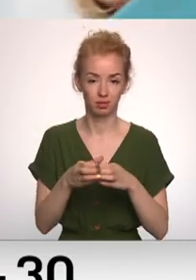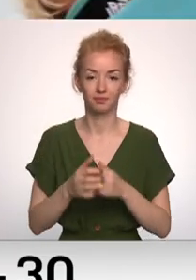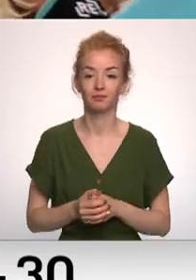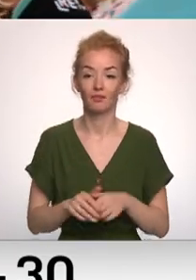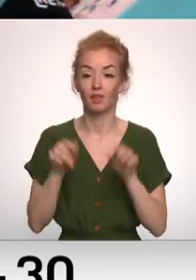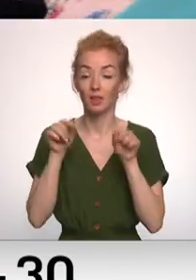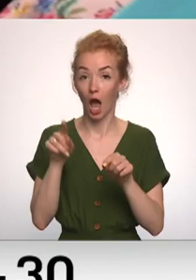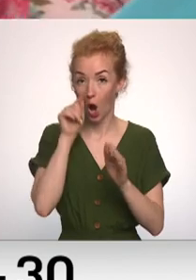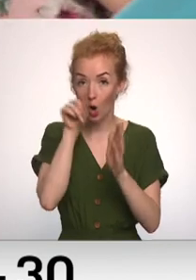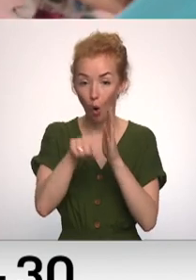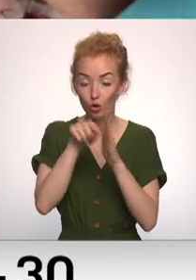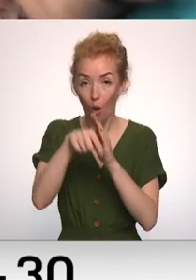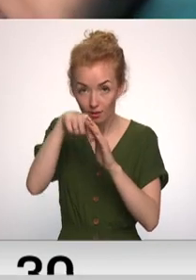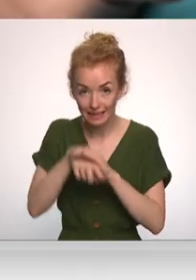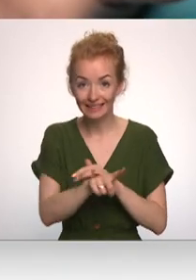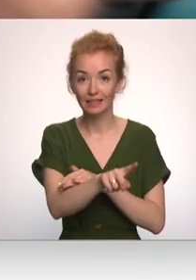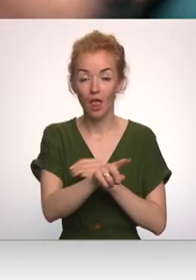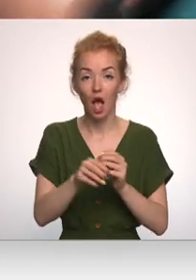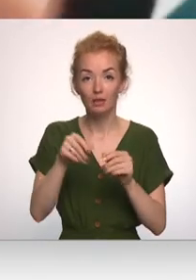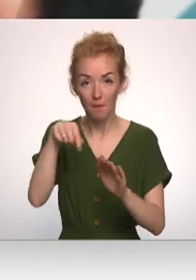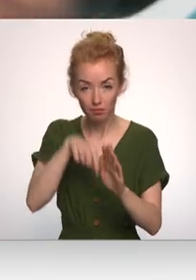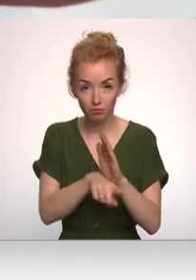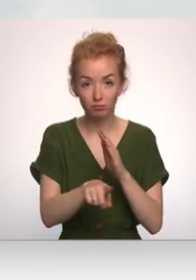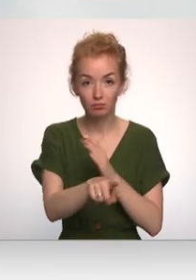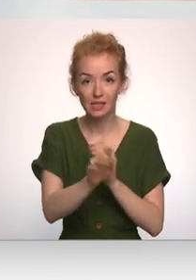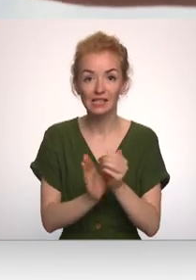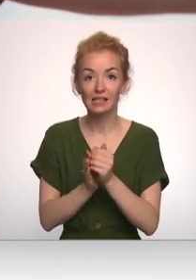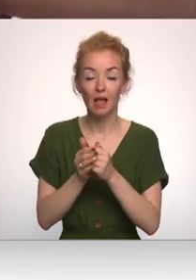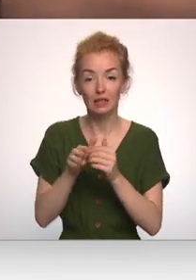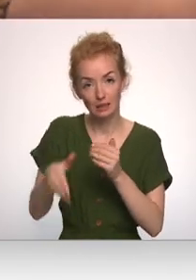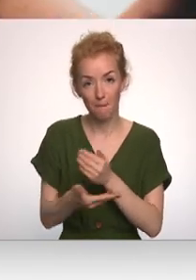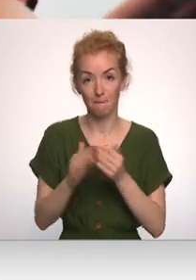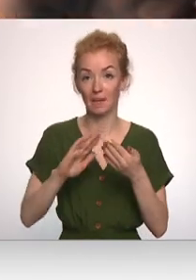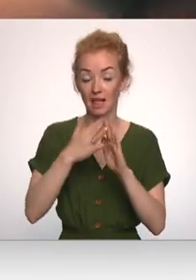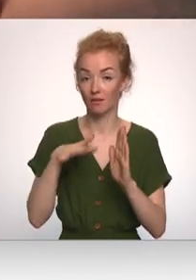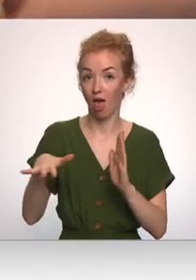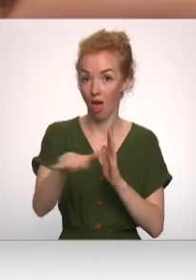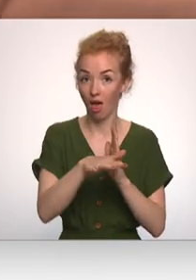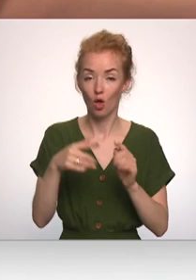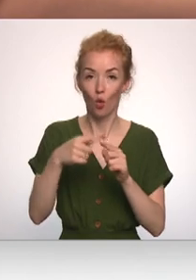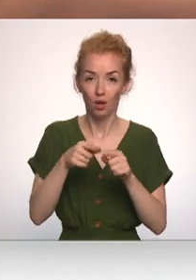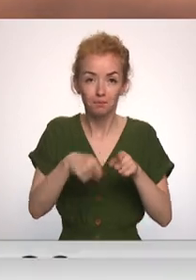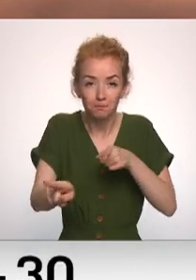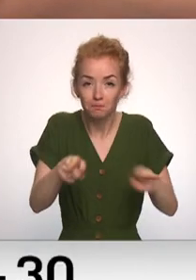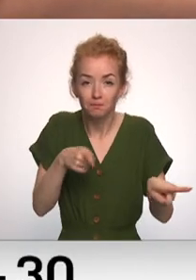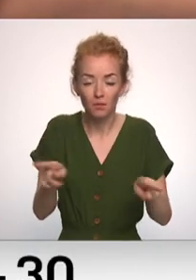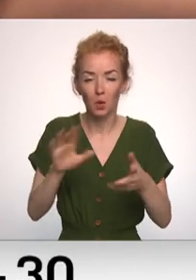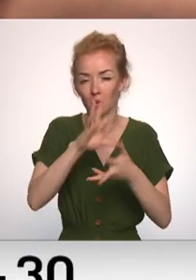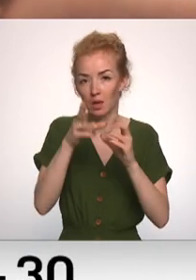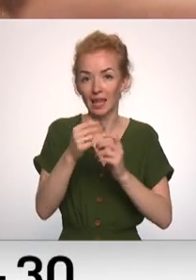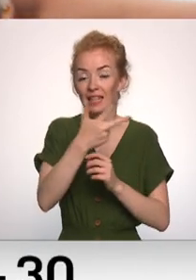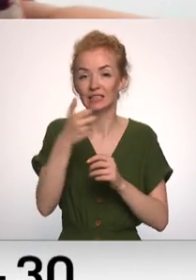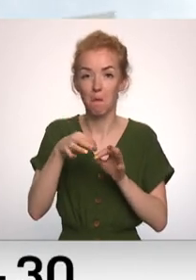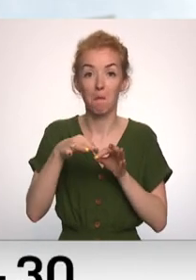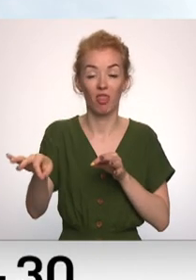Šī ir kontrolas izeja apakšzemes tunelim, kas ir zem pilsētiņas, un ar visiem atzariem tas ir aptuveni 300